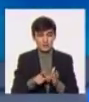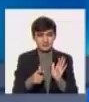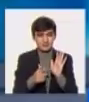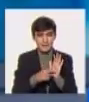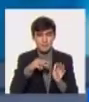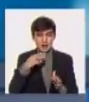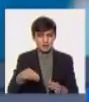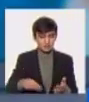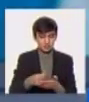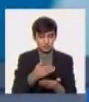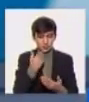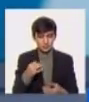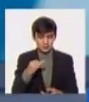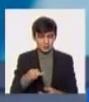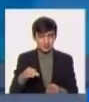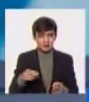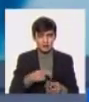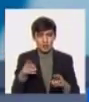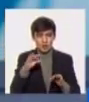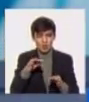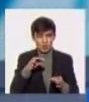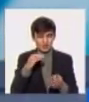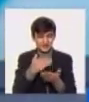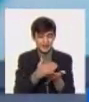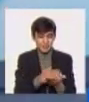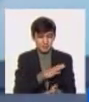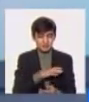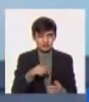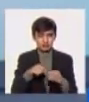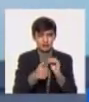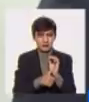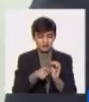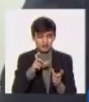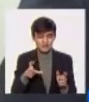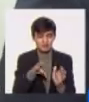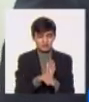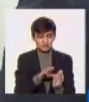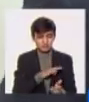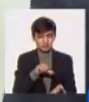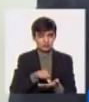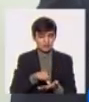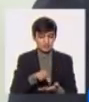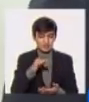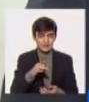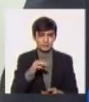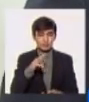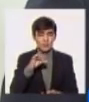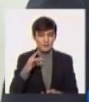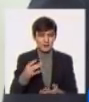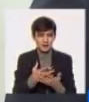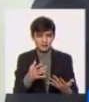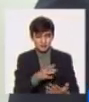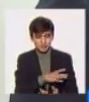7 миллиардов. В организованной преступной схеме участвовали 16 человек. Товары по счетам фактурам были